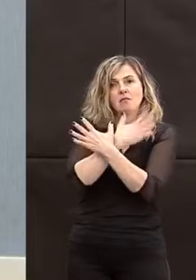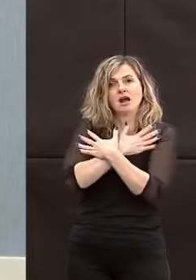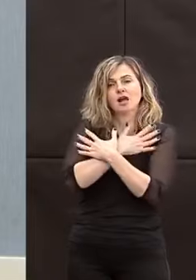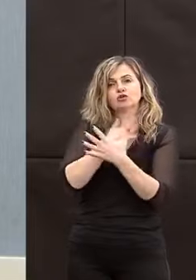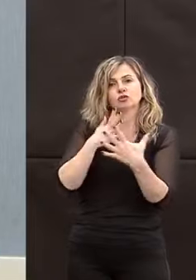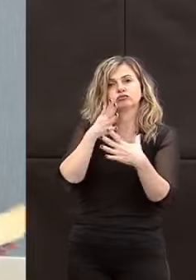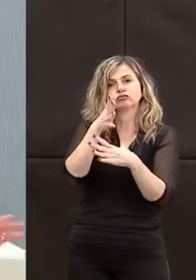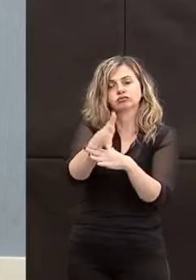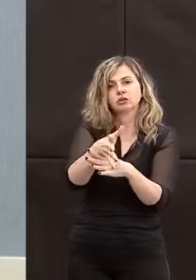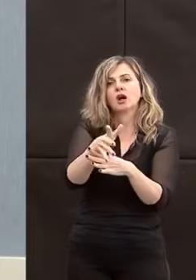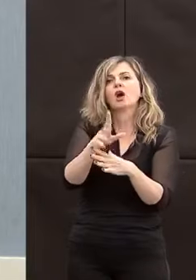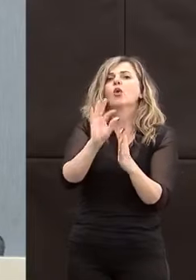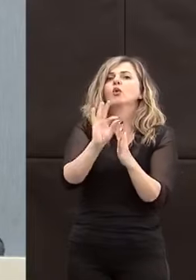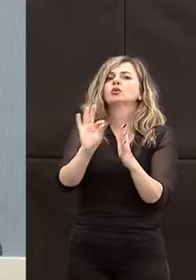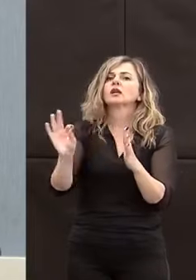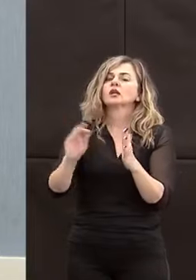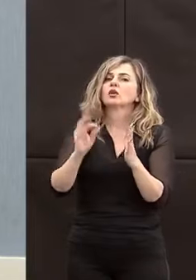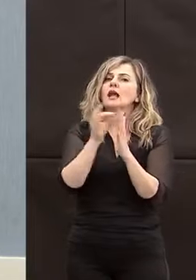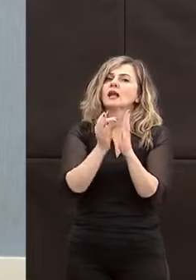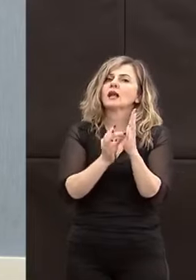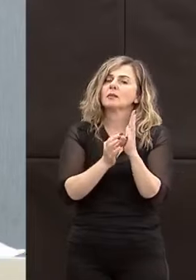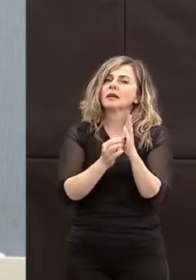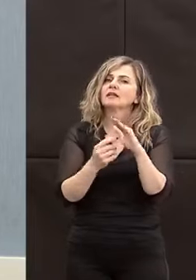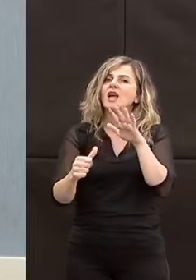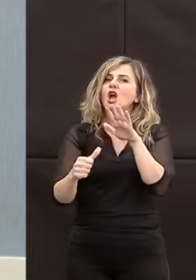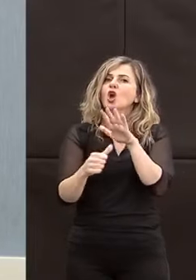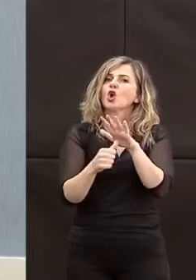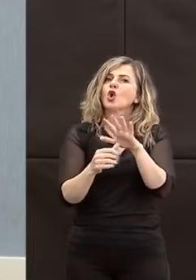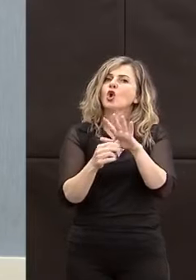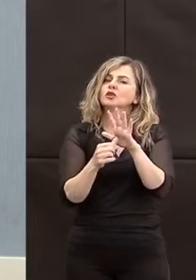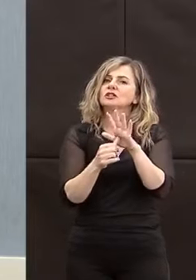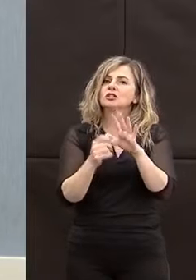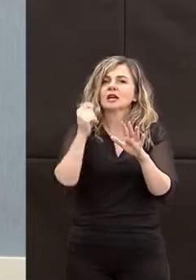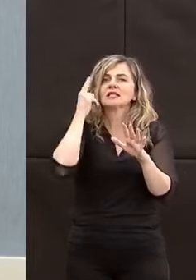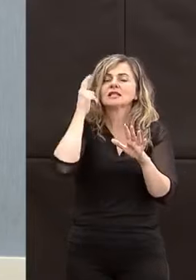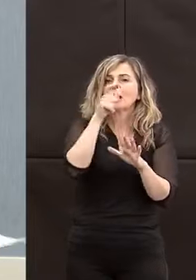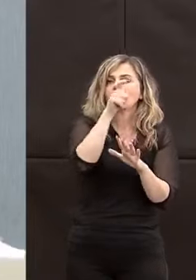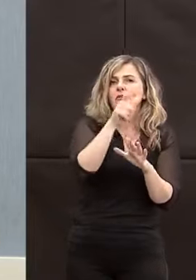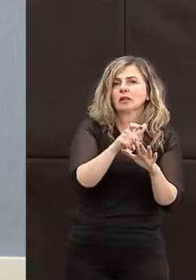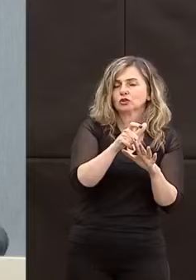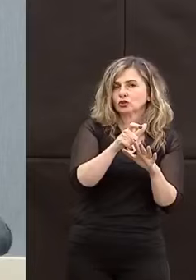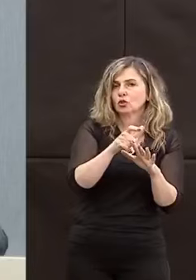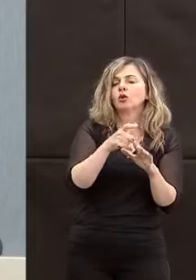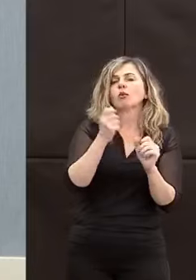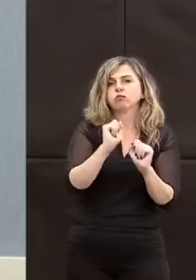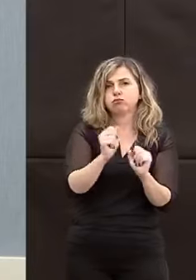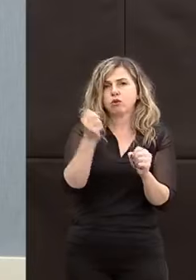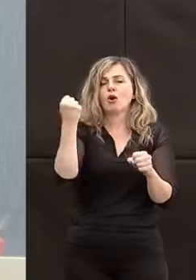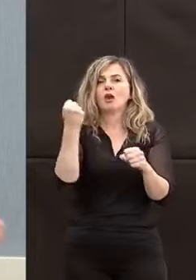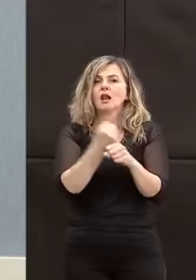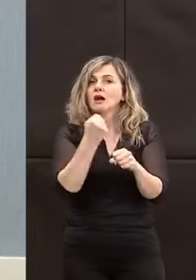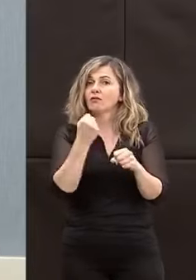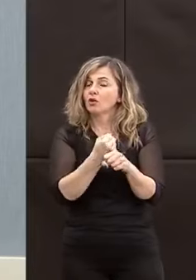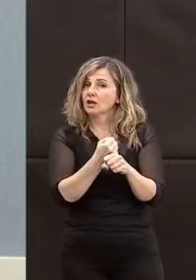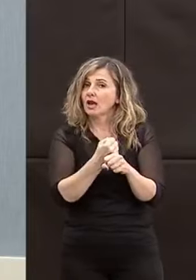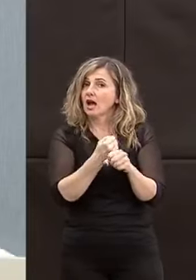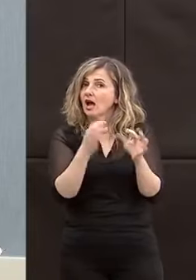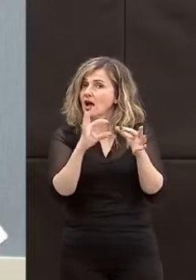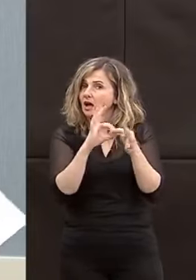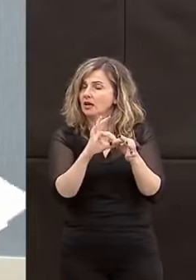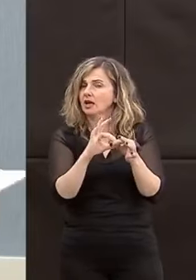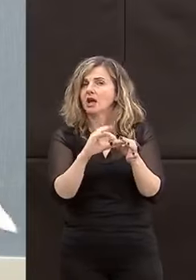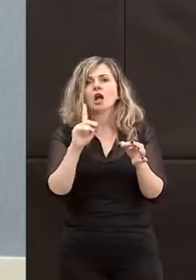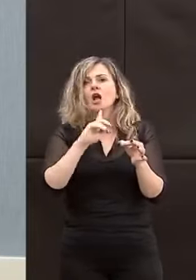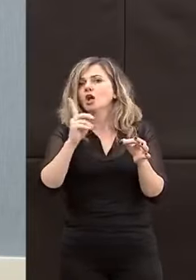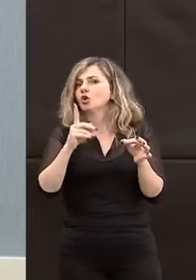introdotto anche ulteriori elementi ovvero la condizionalità se un soggetto abile al lavoro non chiaramente non